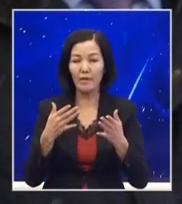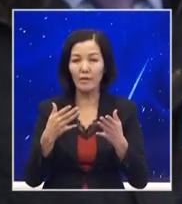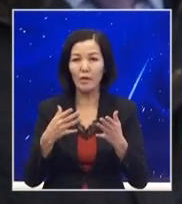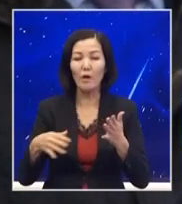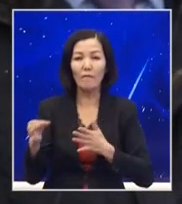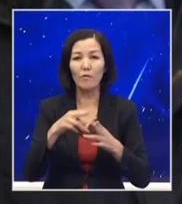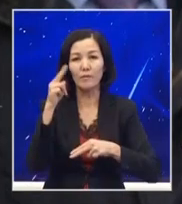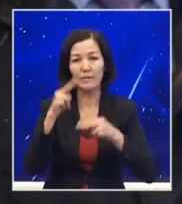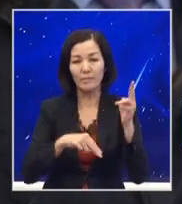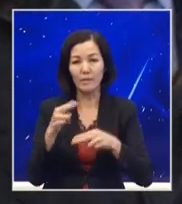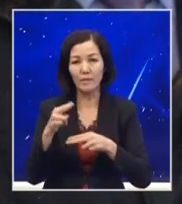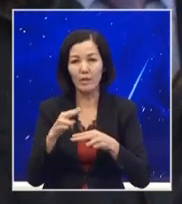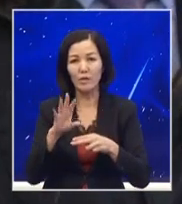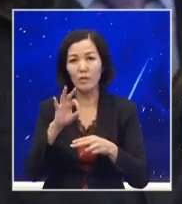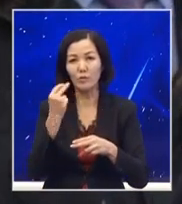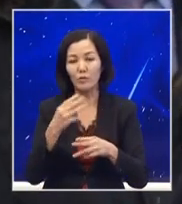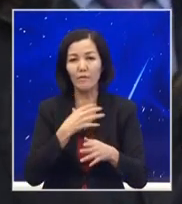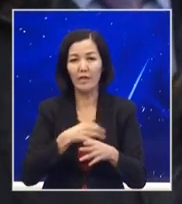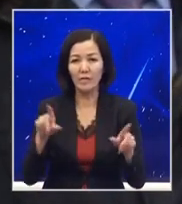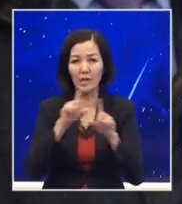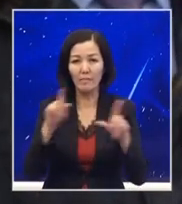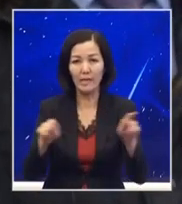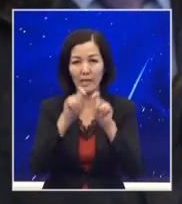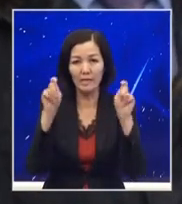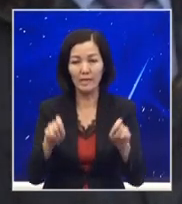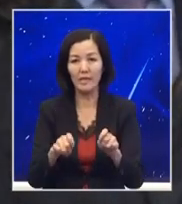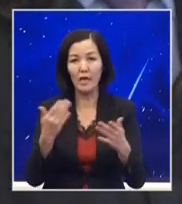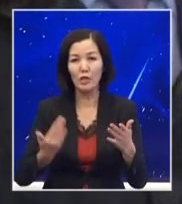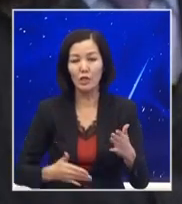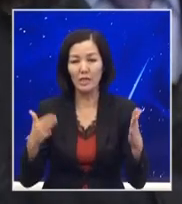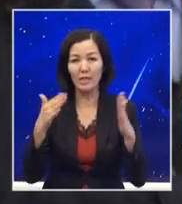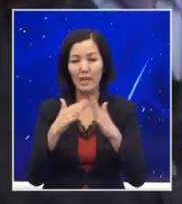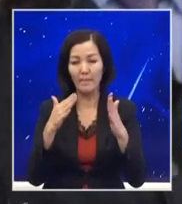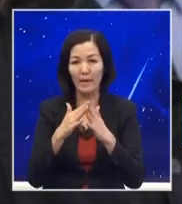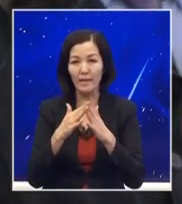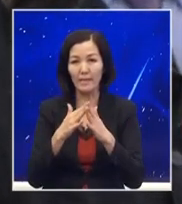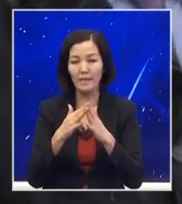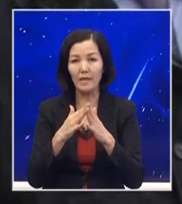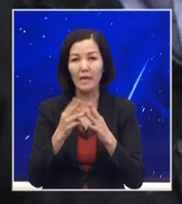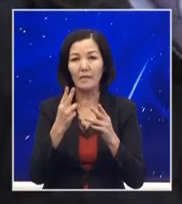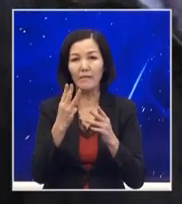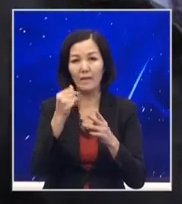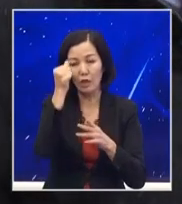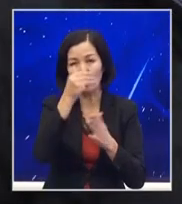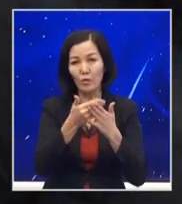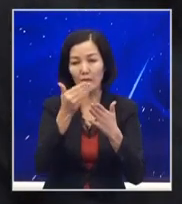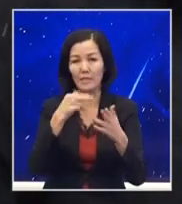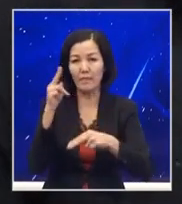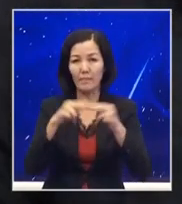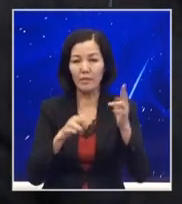области построено немало социально важных объектов, в том числе и жилые дома. Для сравнения, 2-3 года назад было